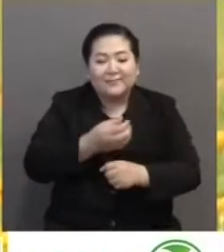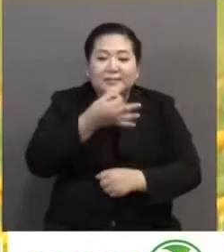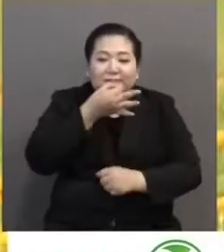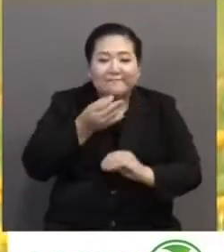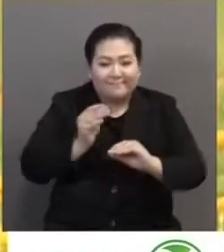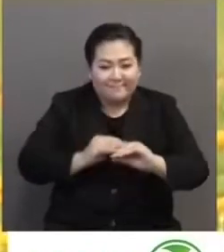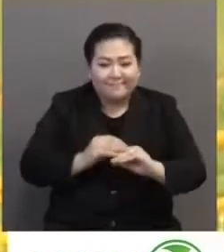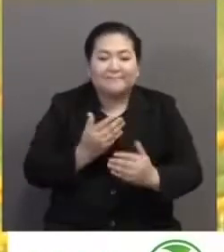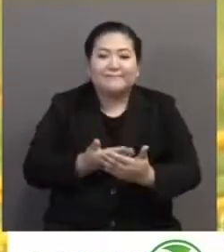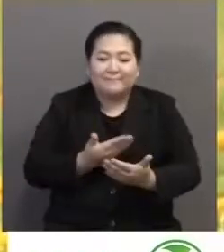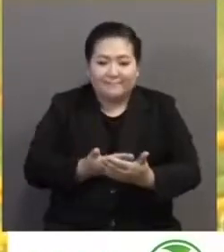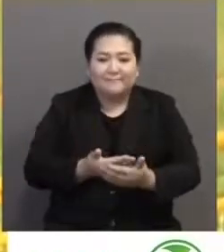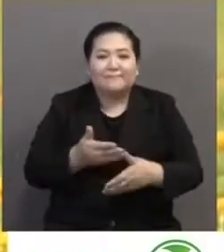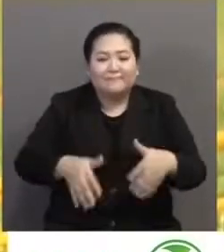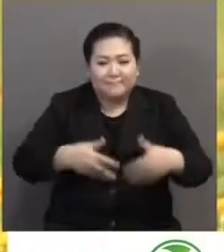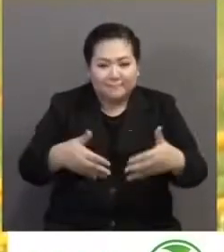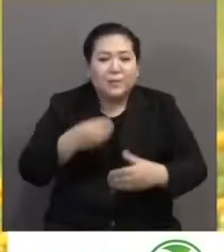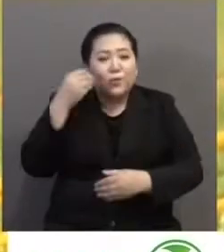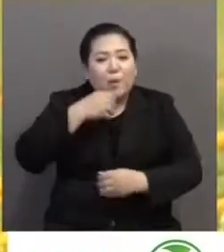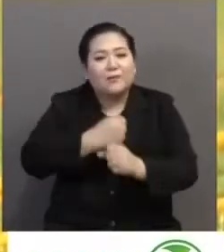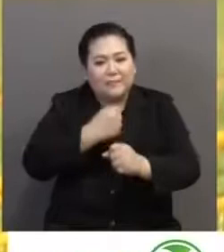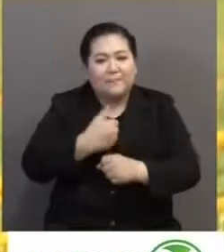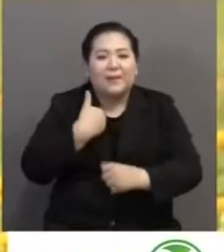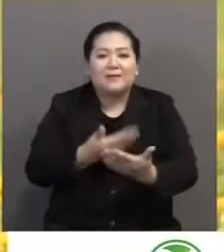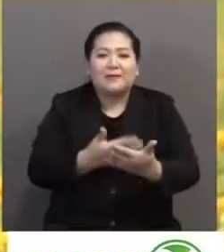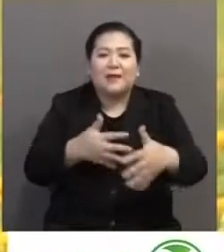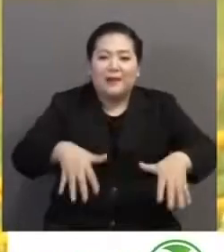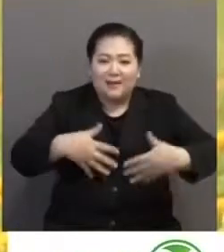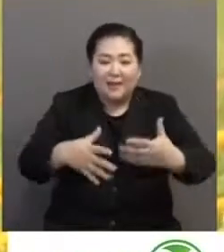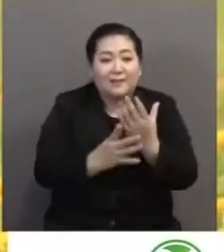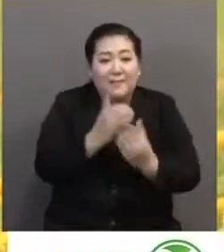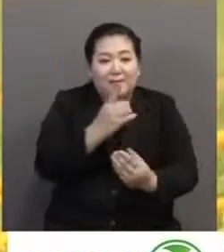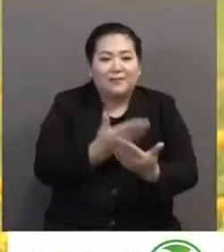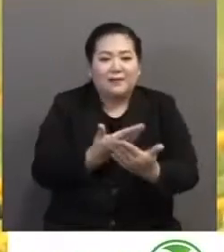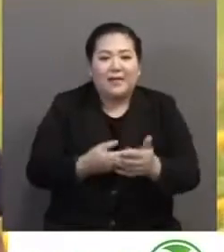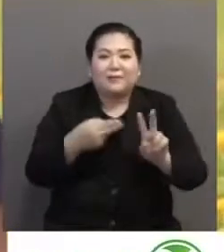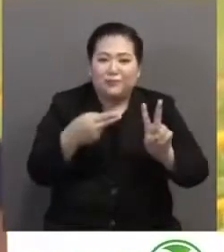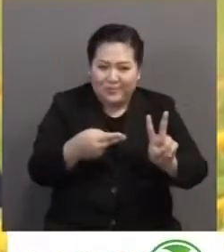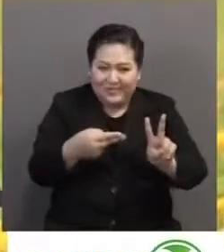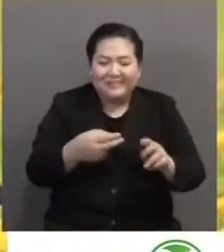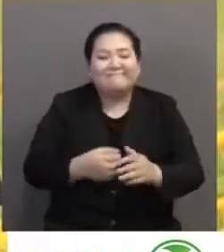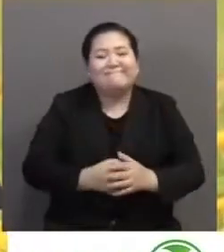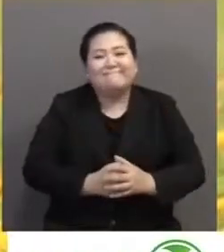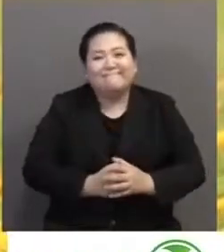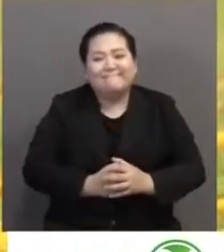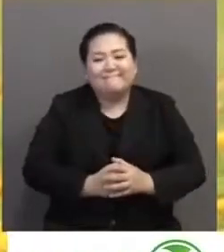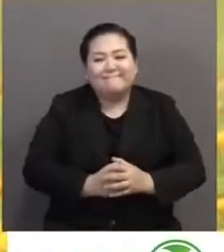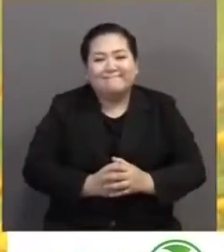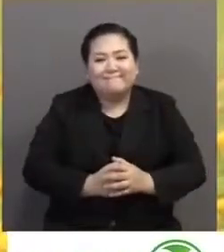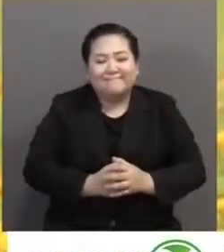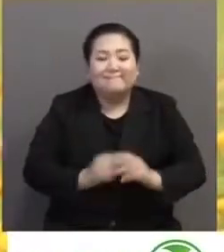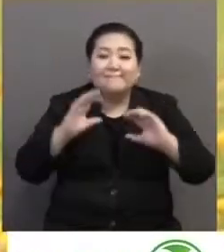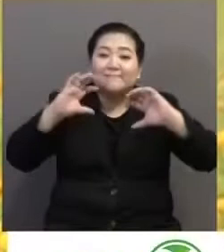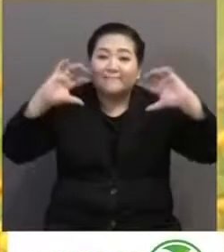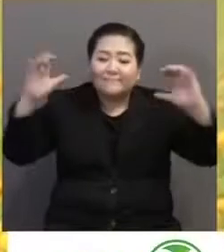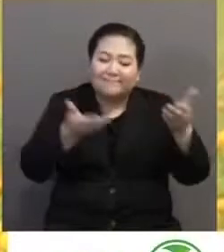ซึ่งก็ตัดดอกขายกันแทบทุกวันอยู่แล้วทำให้มีรายได้สูงถึงสัปดาห์ละ 20,000 บาทและขณะเดียวกันนะคะจากการที่รัฐบาล